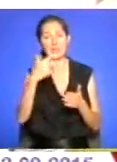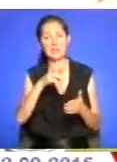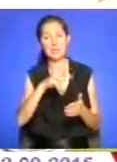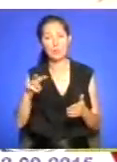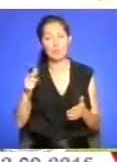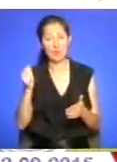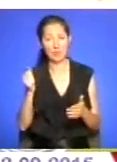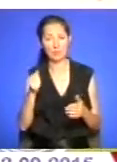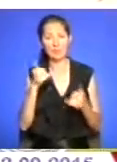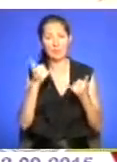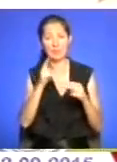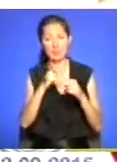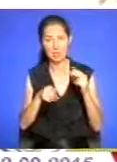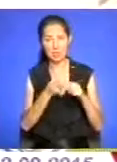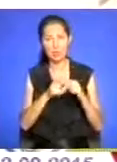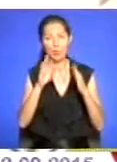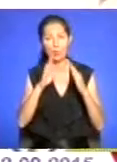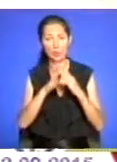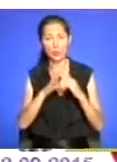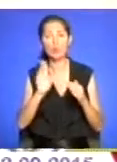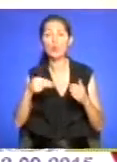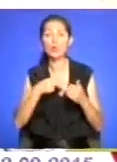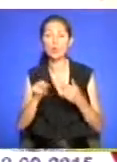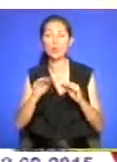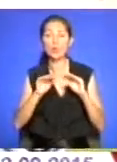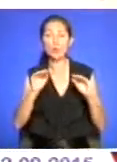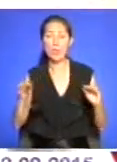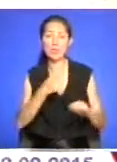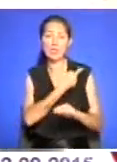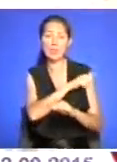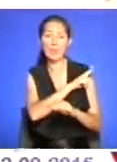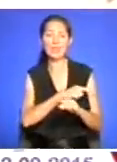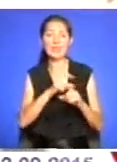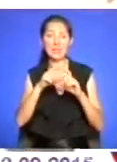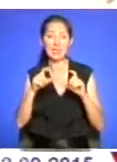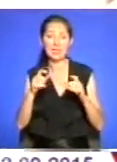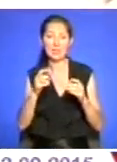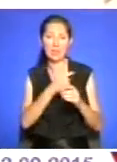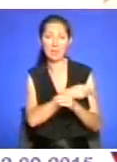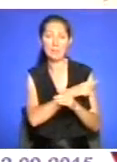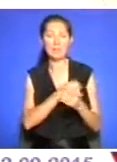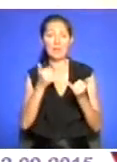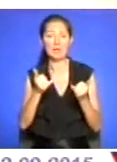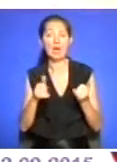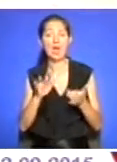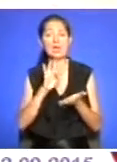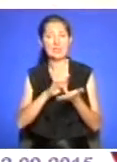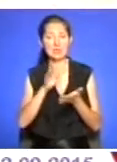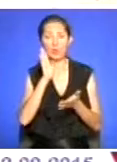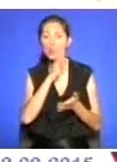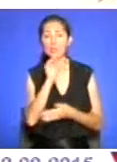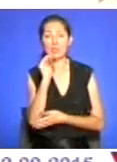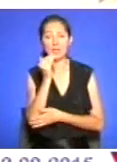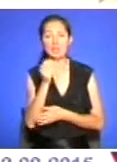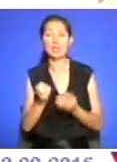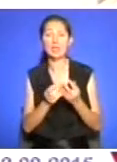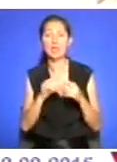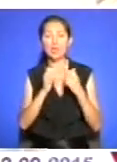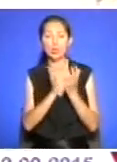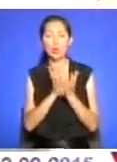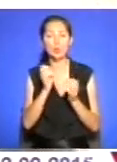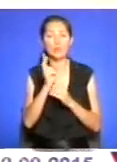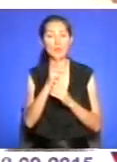об'єкту, внаслідок чого було придбано обладнання медичне для перинатального центру матері і дитини на суму 12 мільйонів гривень. І